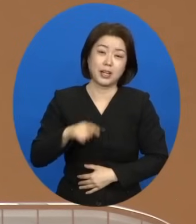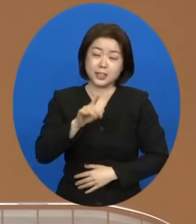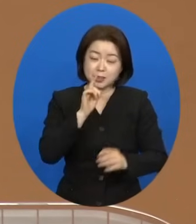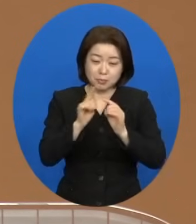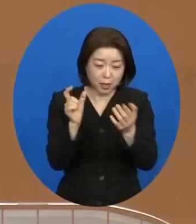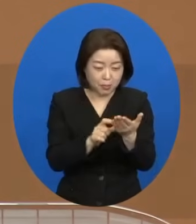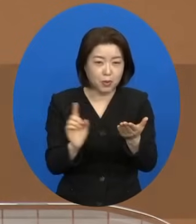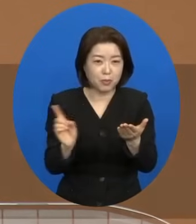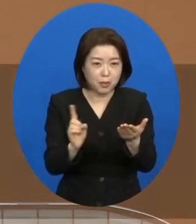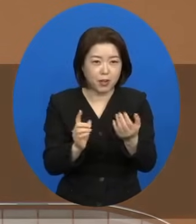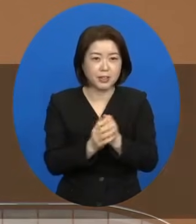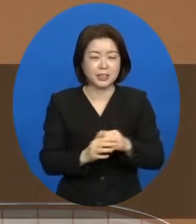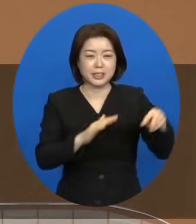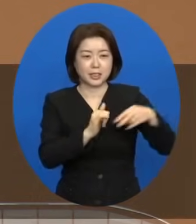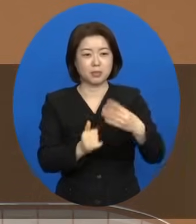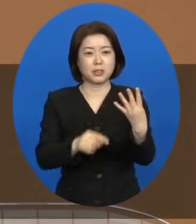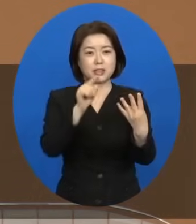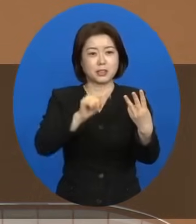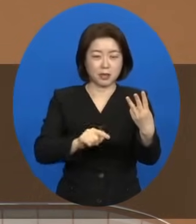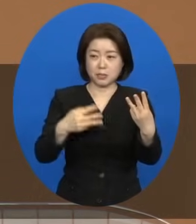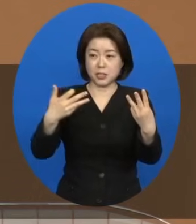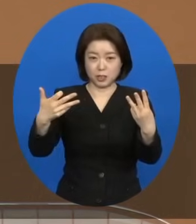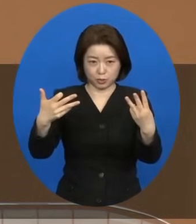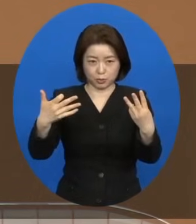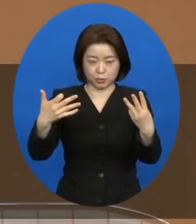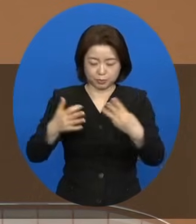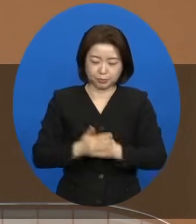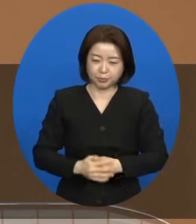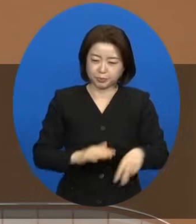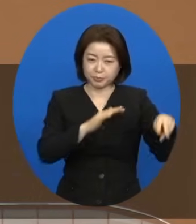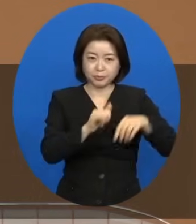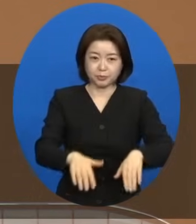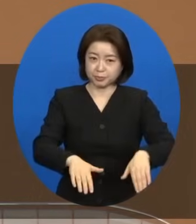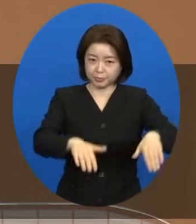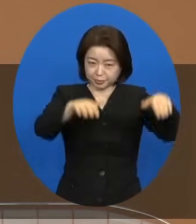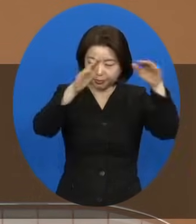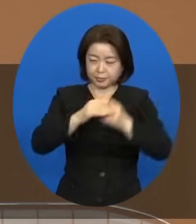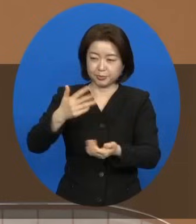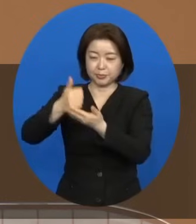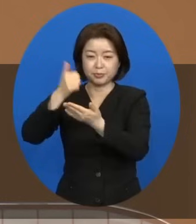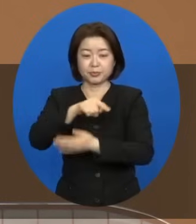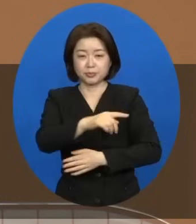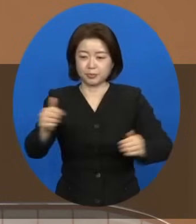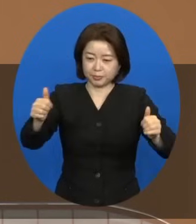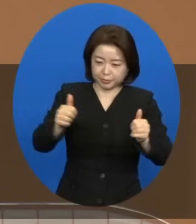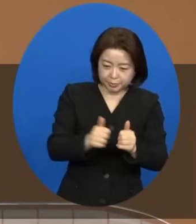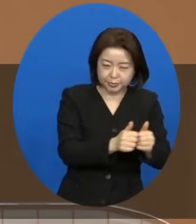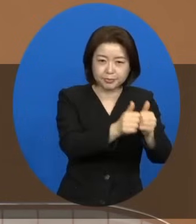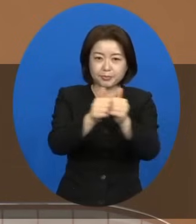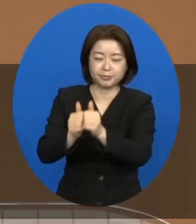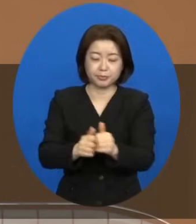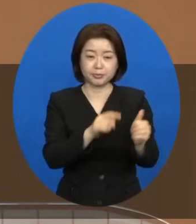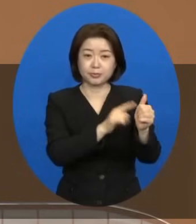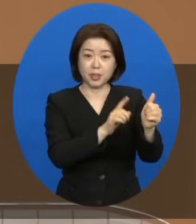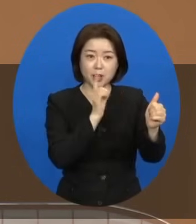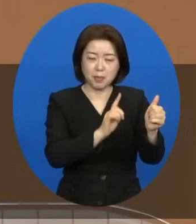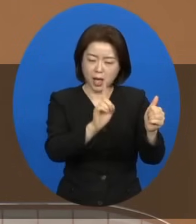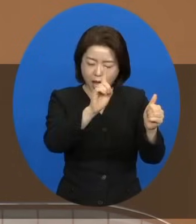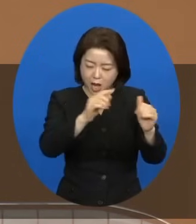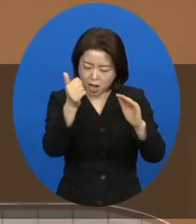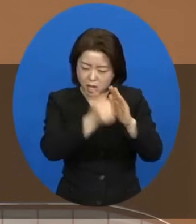사무엘상 3장 19절입니다 사무엘이 자라에 여호와께서 그와 함께 계셔서 그의 말이 하나도 땅에 떨어지지